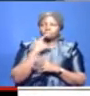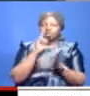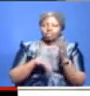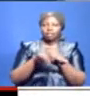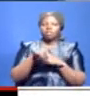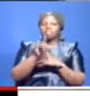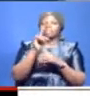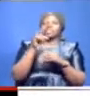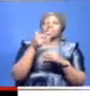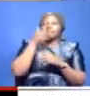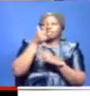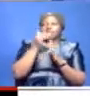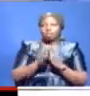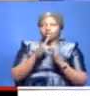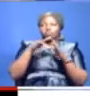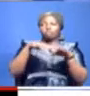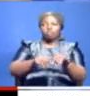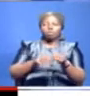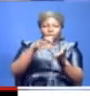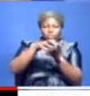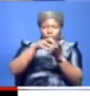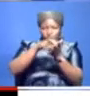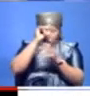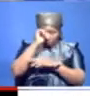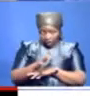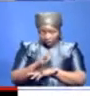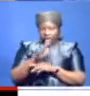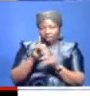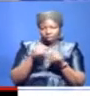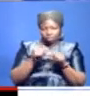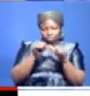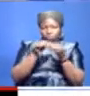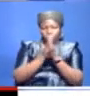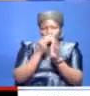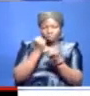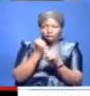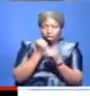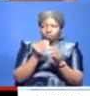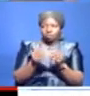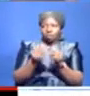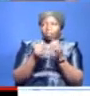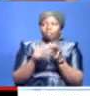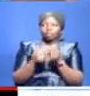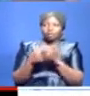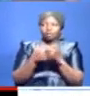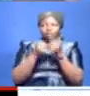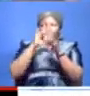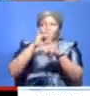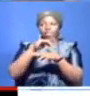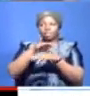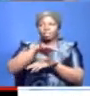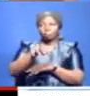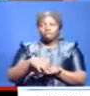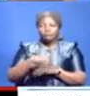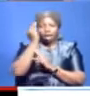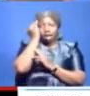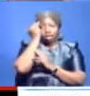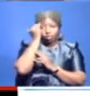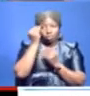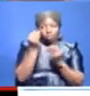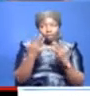Governor Sospeter Ojamong and continue his legacy in fixing the challenges facing the county. Najua watu wengi husema ati